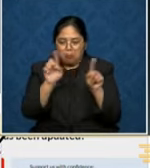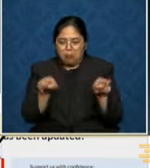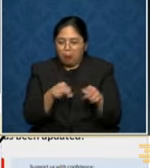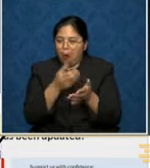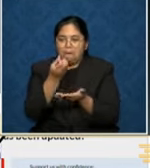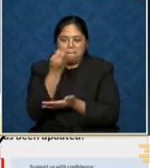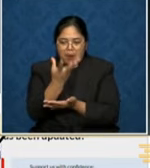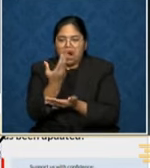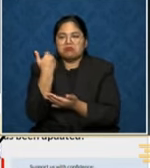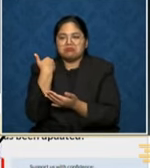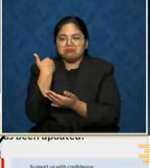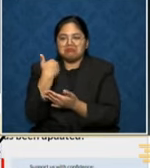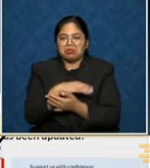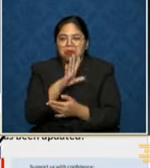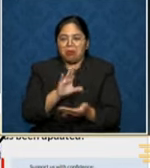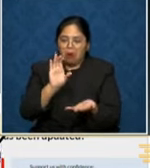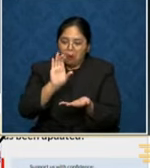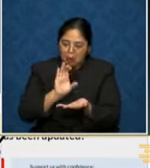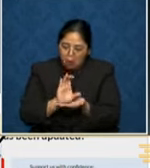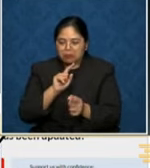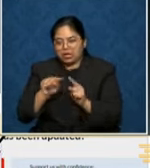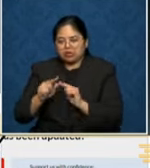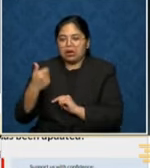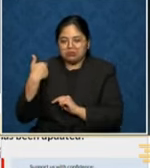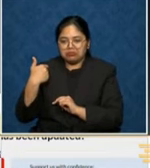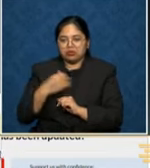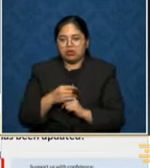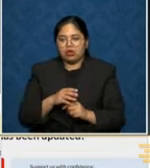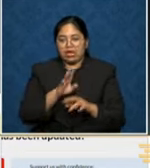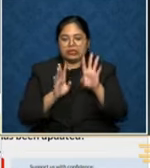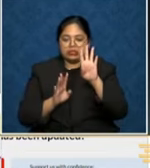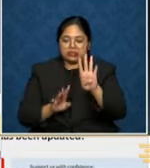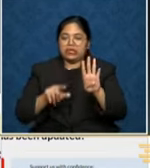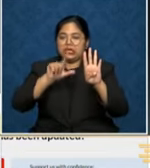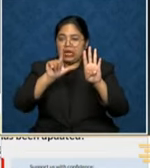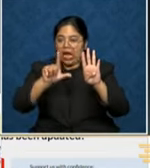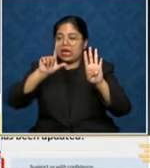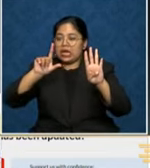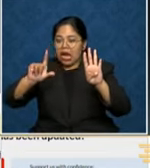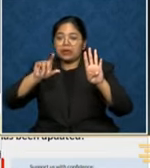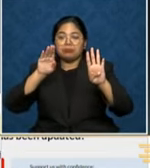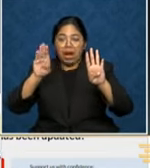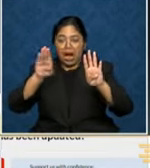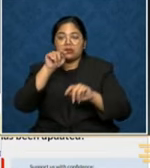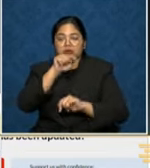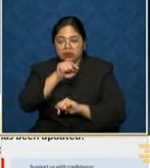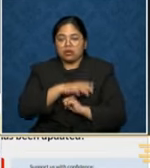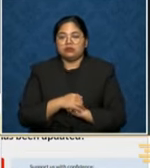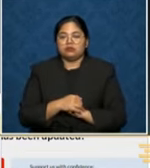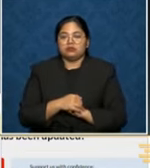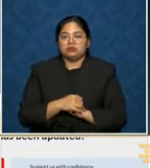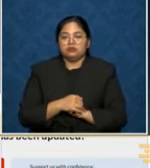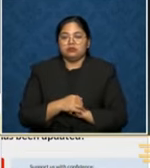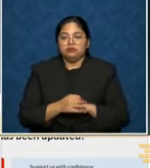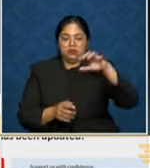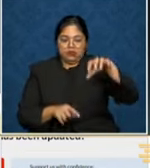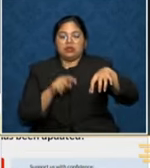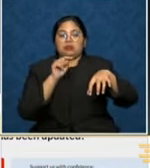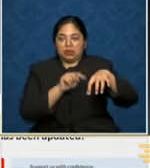ของแต่ละปีด้วยซ้ำไปมีเงินอยู่ประมาณไม่ต่ำกว่า4 ล้านบาทท่านลองคิดดูว่